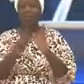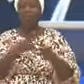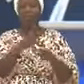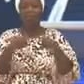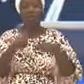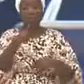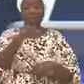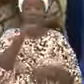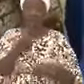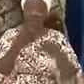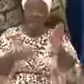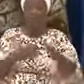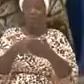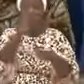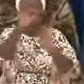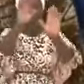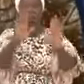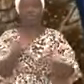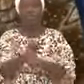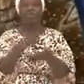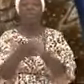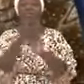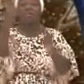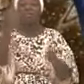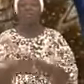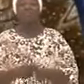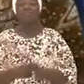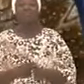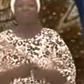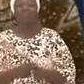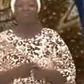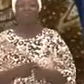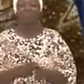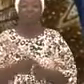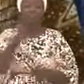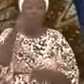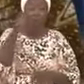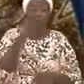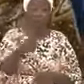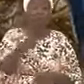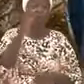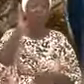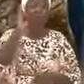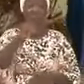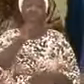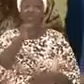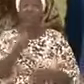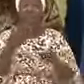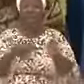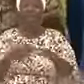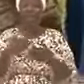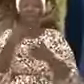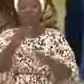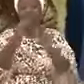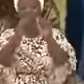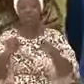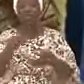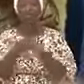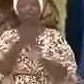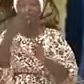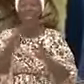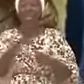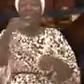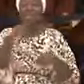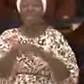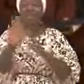tu ne mourras pas vente autant tu ne mourras pas avant la bénédiction